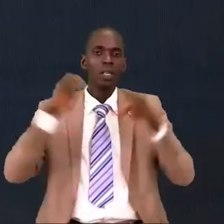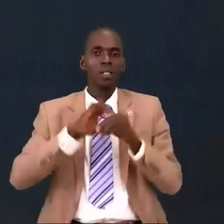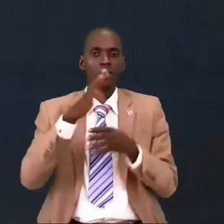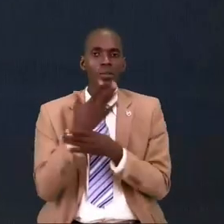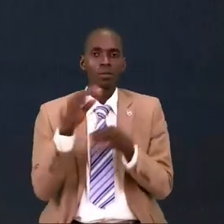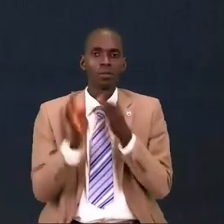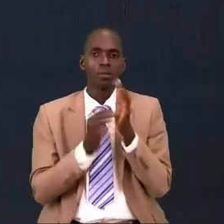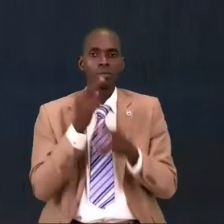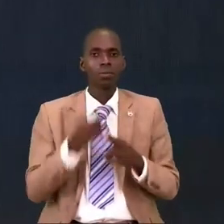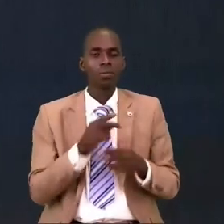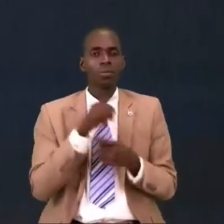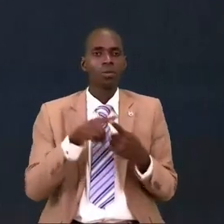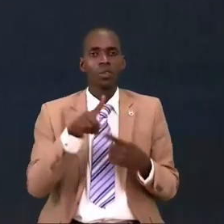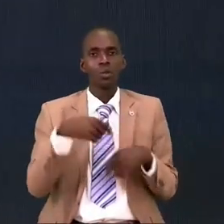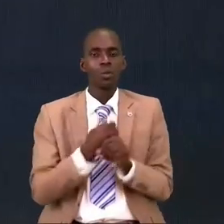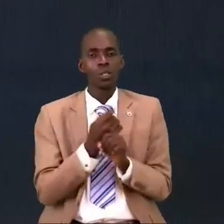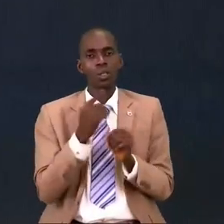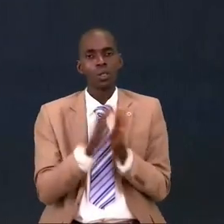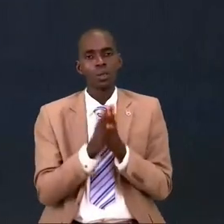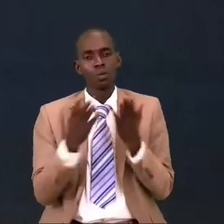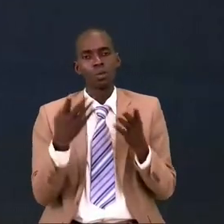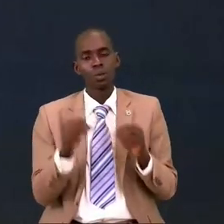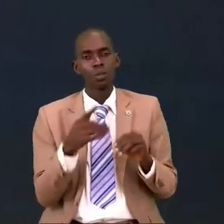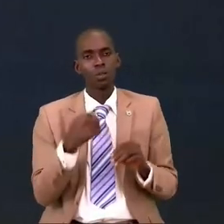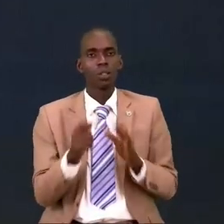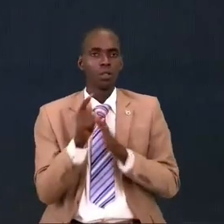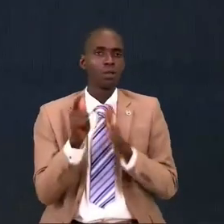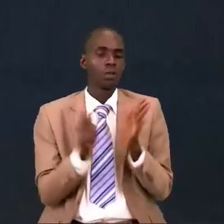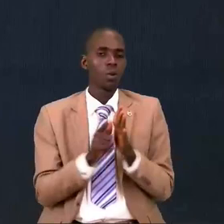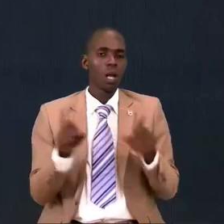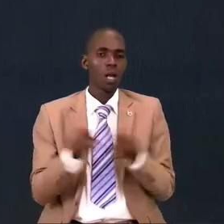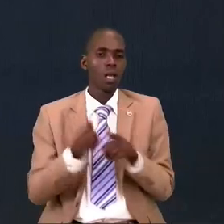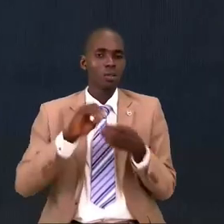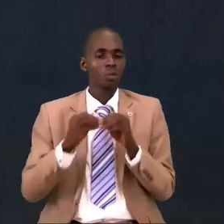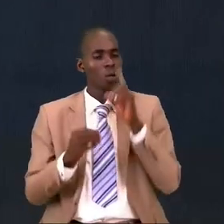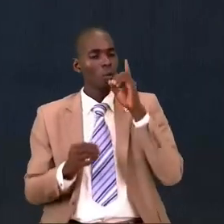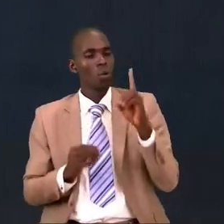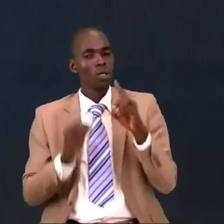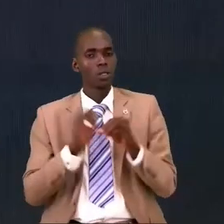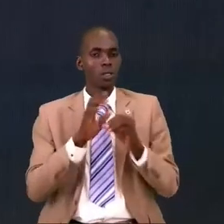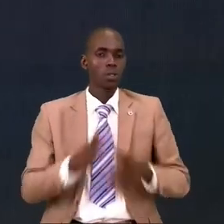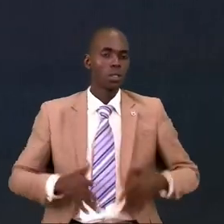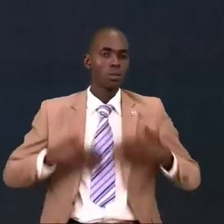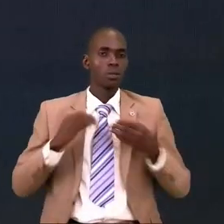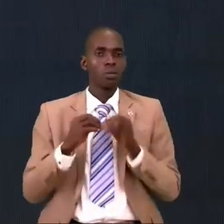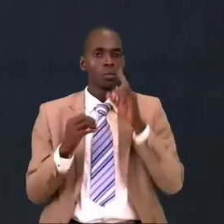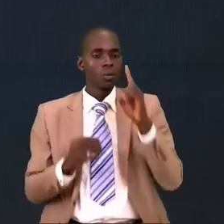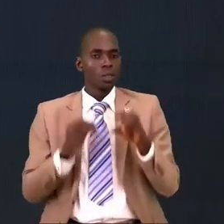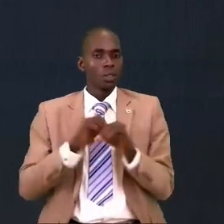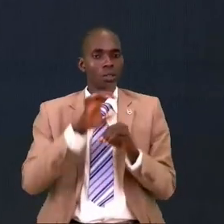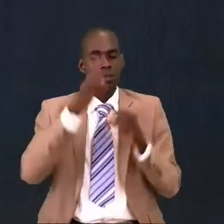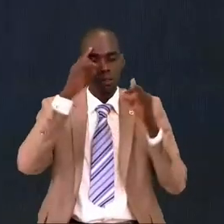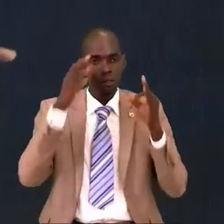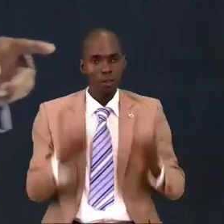dans ta vie, prioritaire dans tes décisions, quand tu le rends prioritaire dans la démonstration des